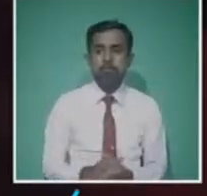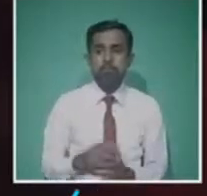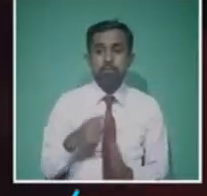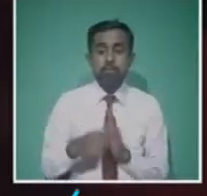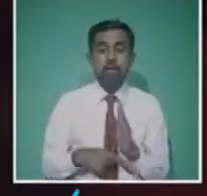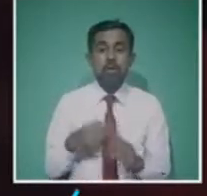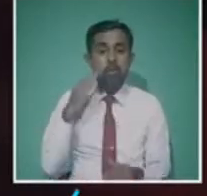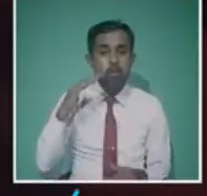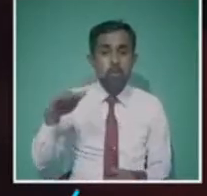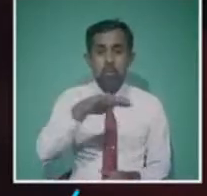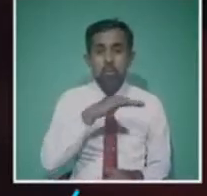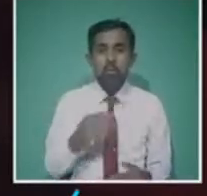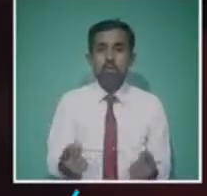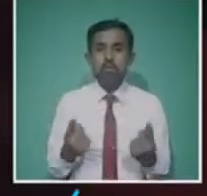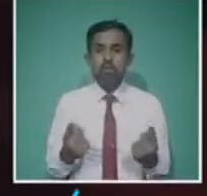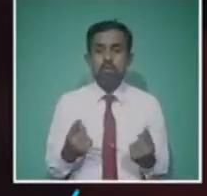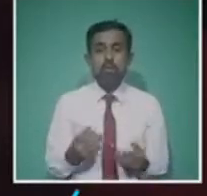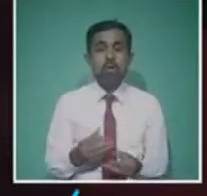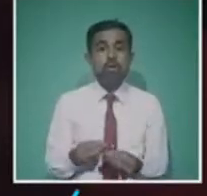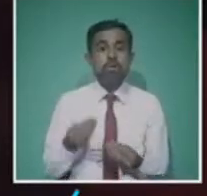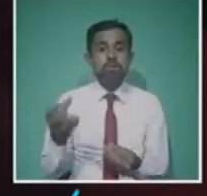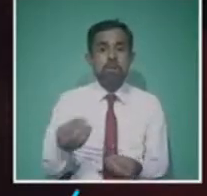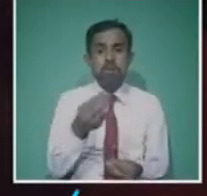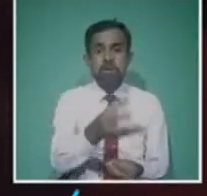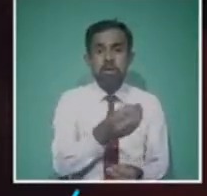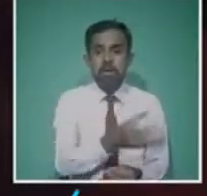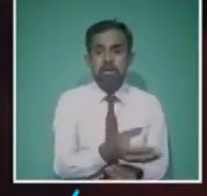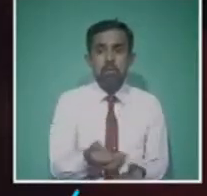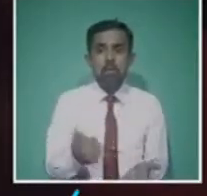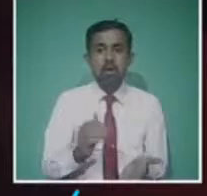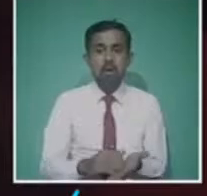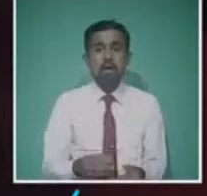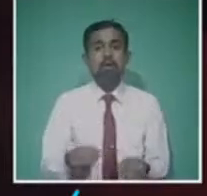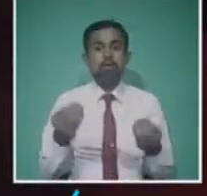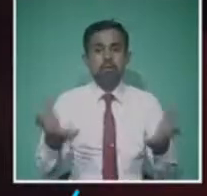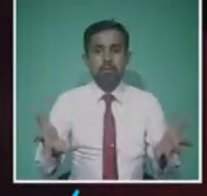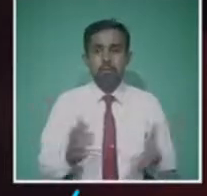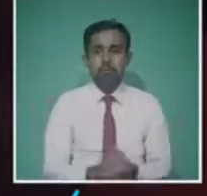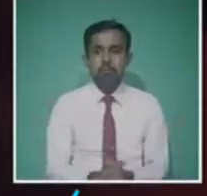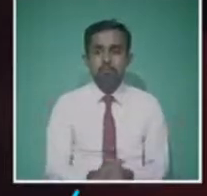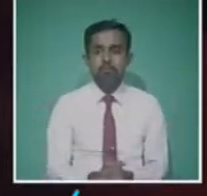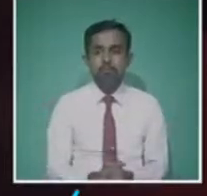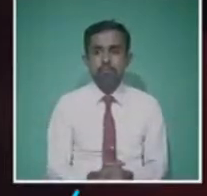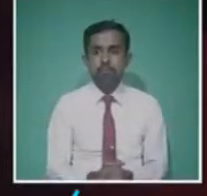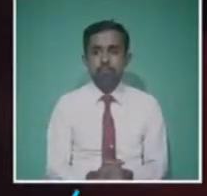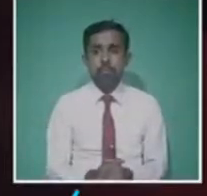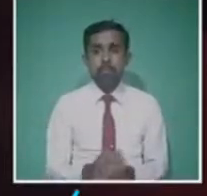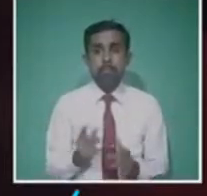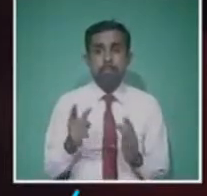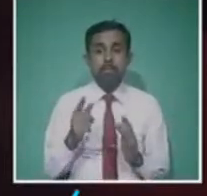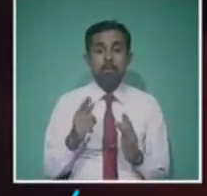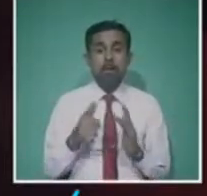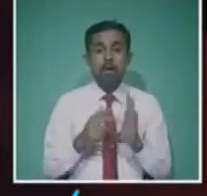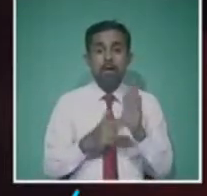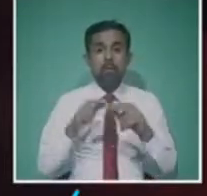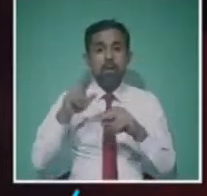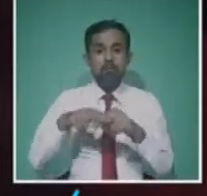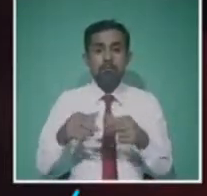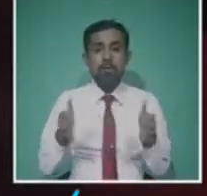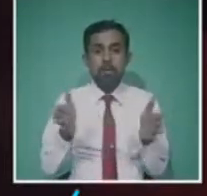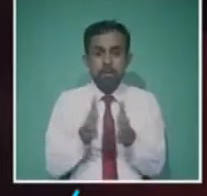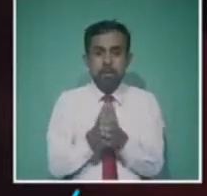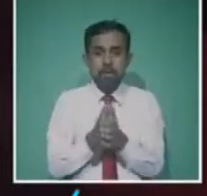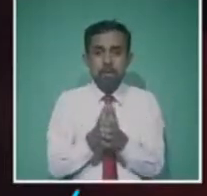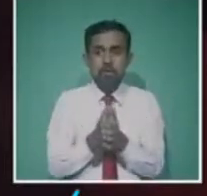මේ රටේ ජනතාවට අවශ්‍ය සැපයුම් ජාලය නැමැත ලබා දීම පමණක් නෙවෙයි විශේෂයෙන්ම ජාත්‍යන්තර මූල්‍ය අරමුදලත් එක්ක